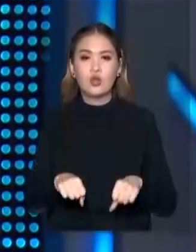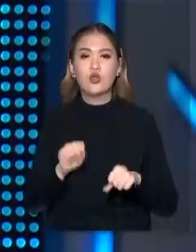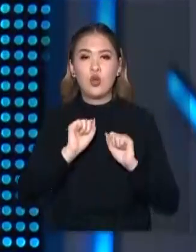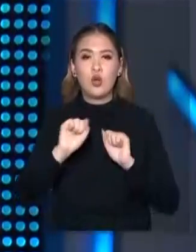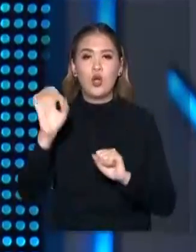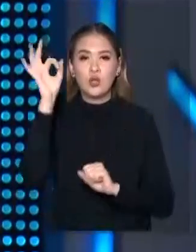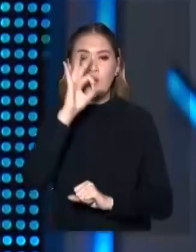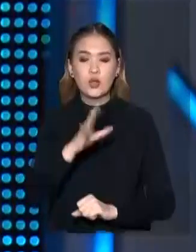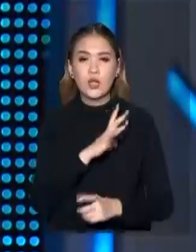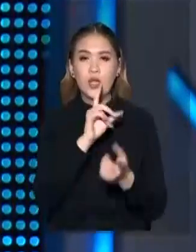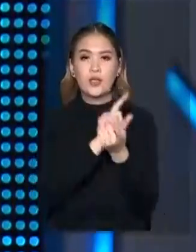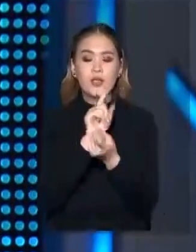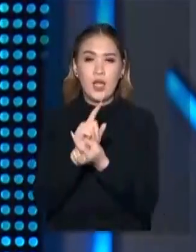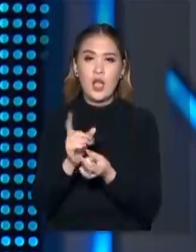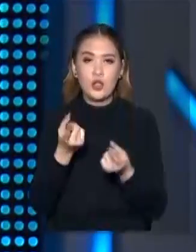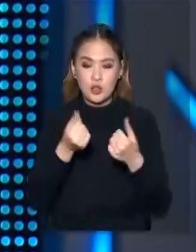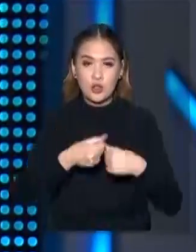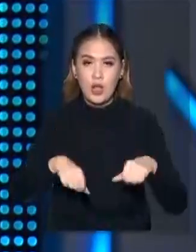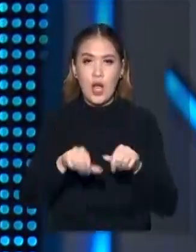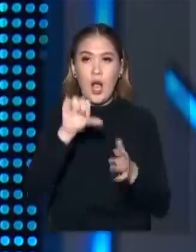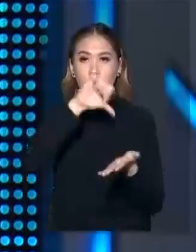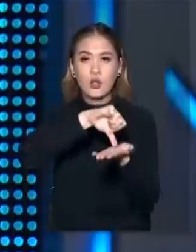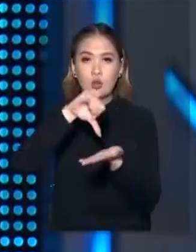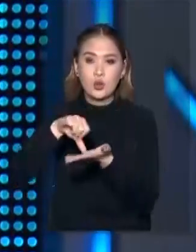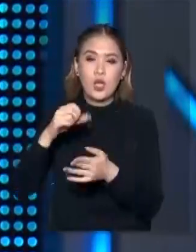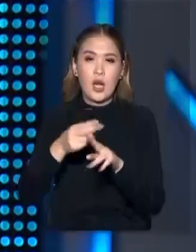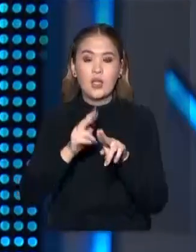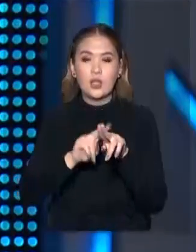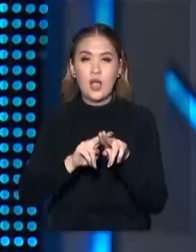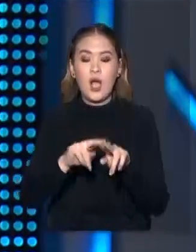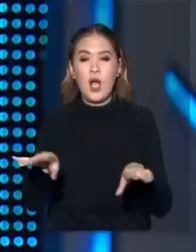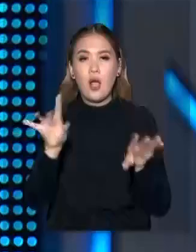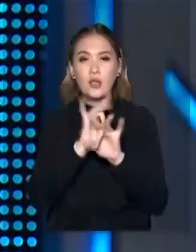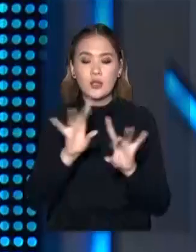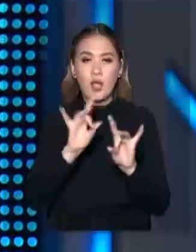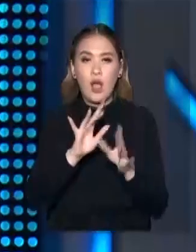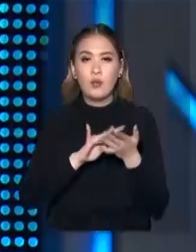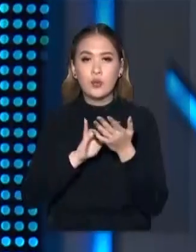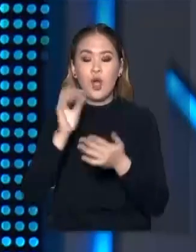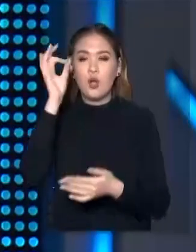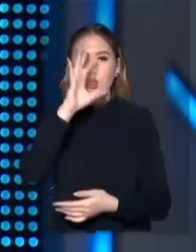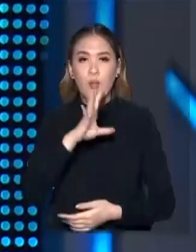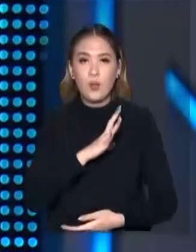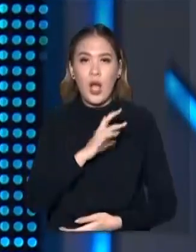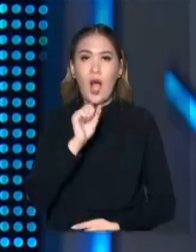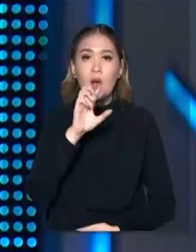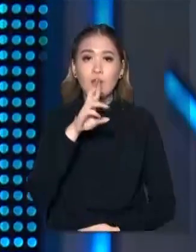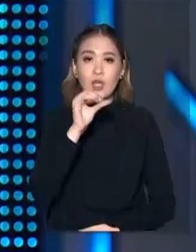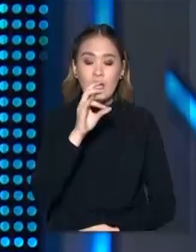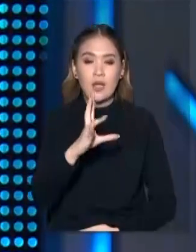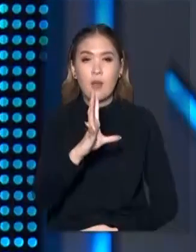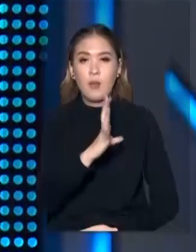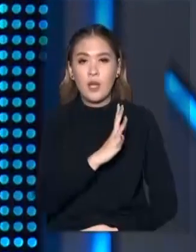мәселелері бойынша кездесу өткізді. Жиынға қатысушылар көкейкесті сауалдарын жолдауға мүмкіндік алды. Ал кандидат Қарақат Әбден